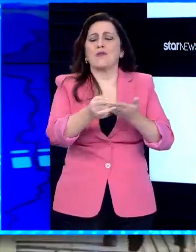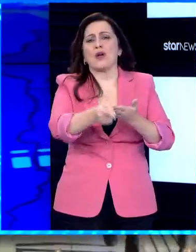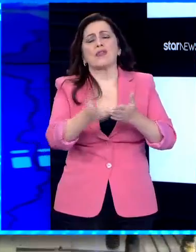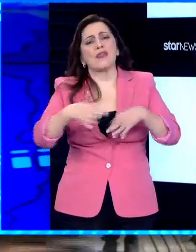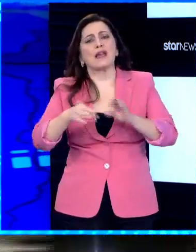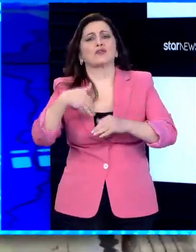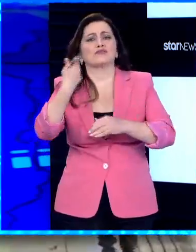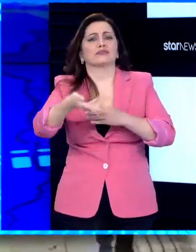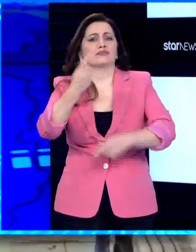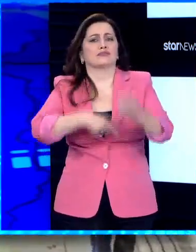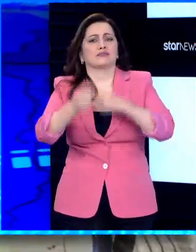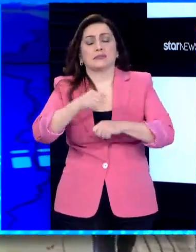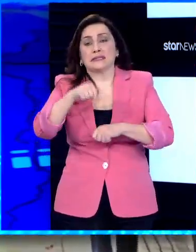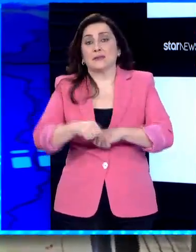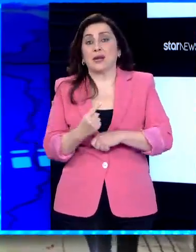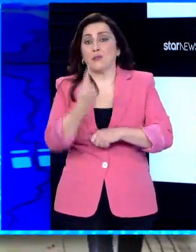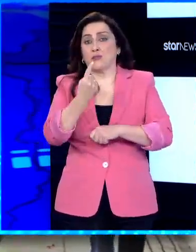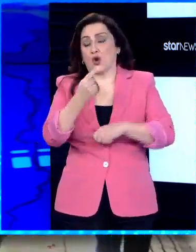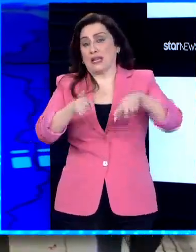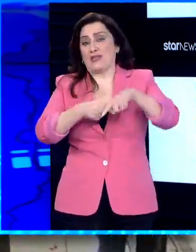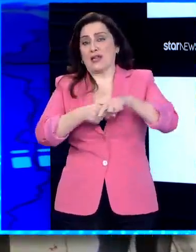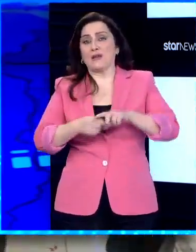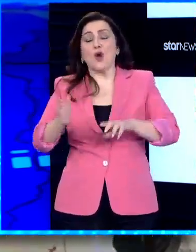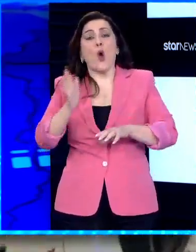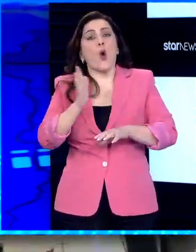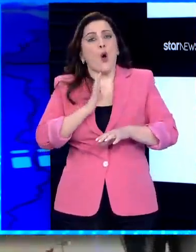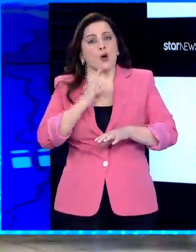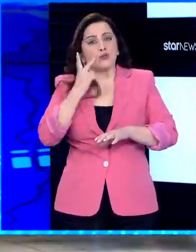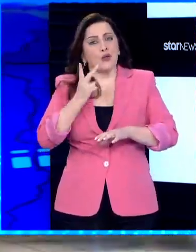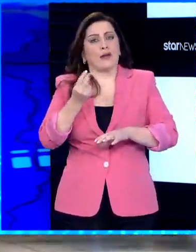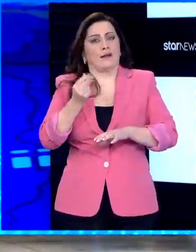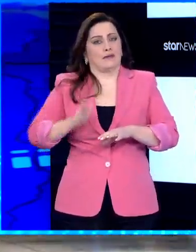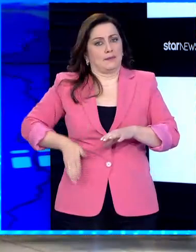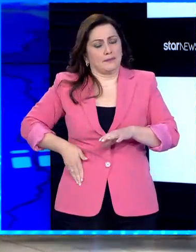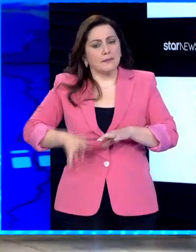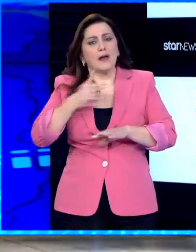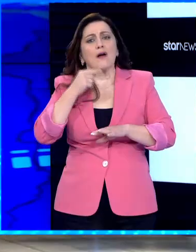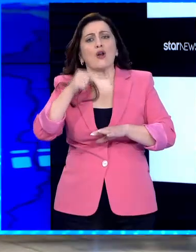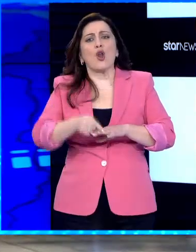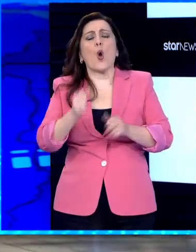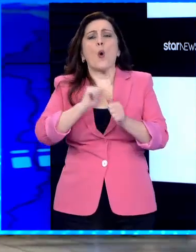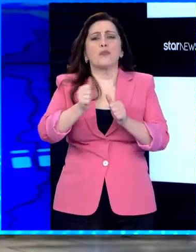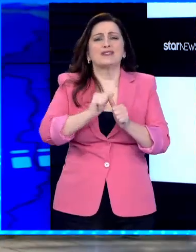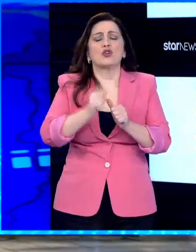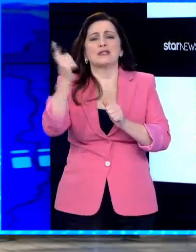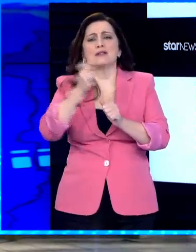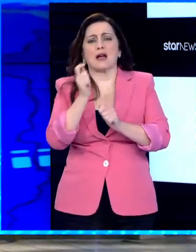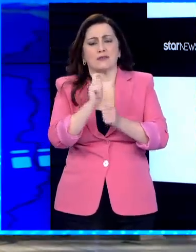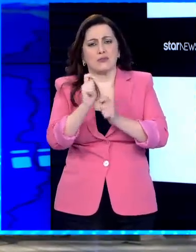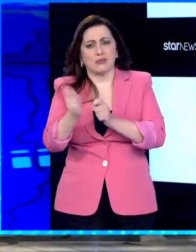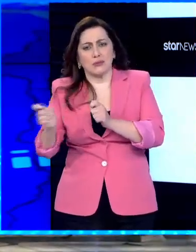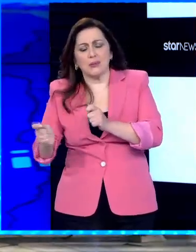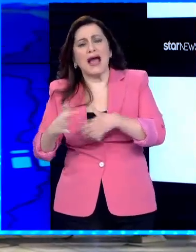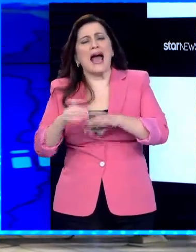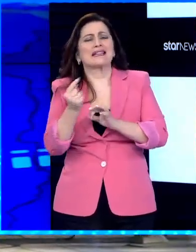μέρα του μήνα, 1η Δεκεμβρίου, και ο κόσμος, αφού είδε λεφτά στην τσέπη του λόγω της καταβολής των μισθών και των συντάξεων, έκανε κάποιες